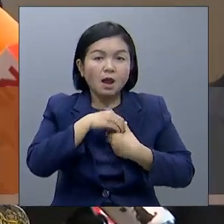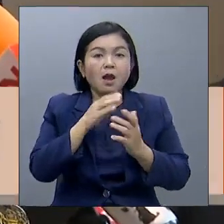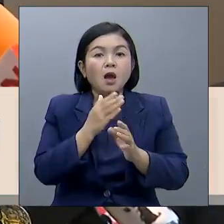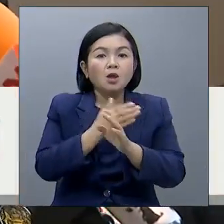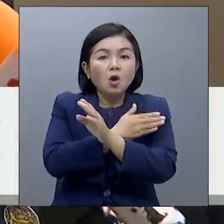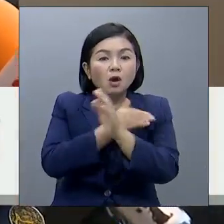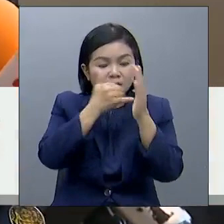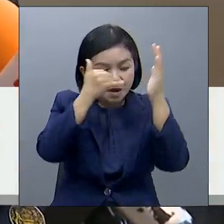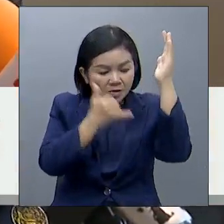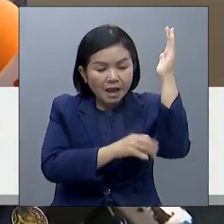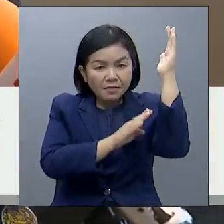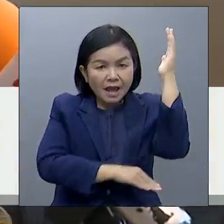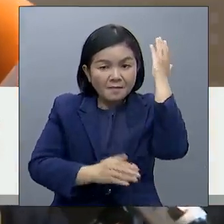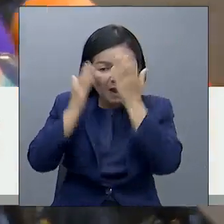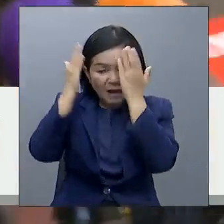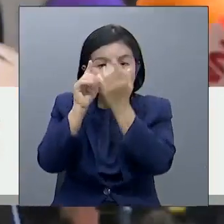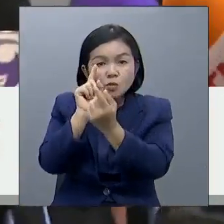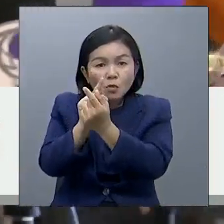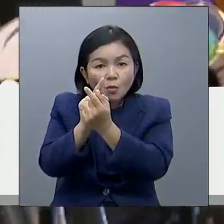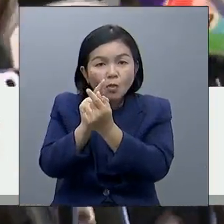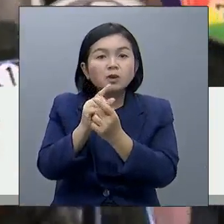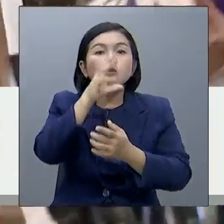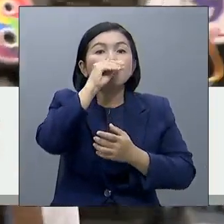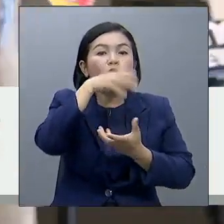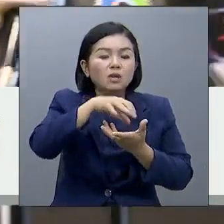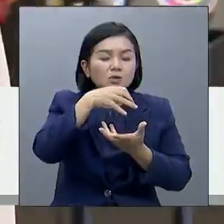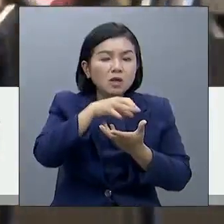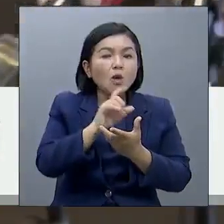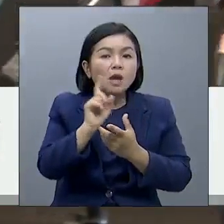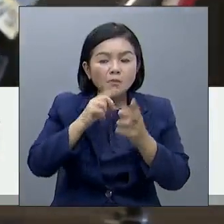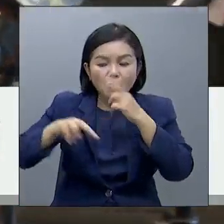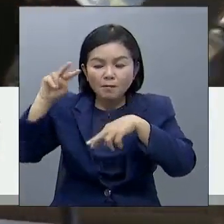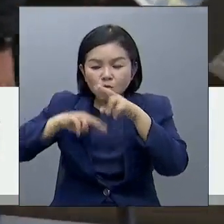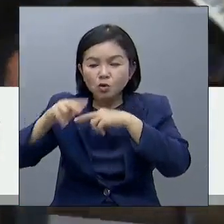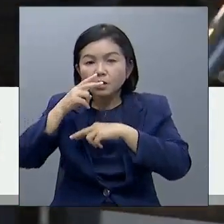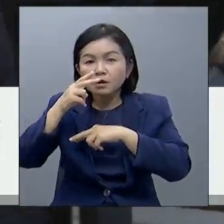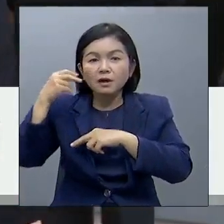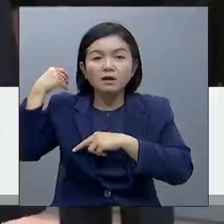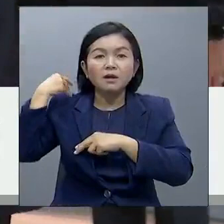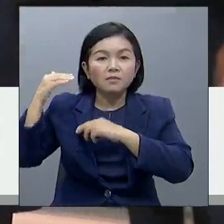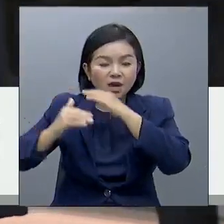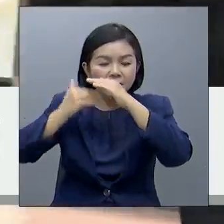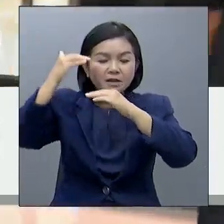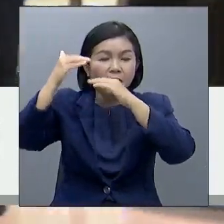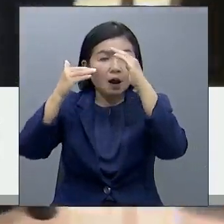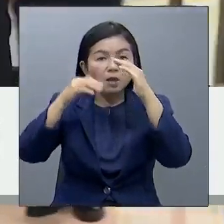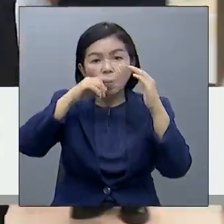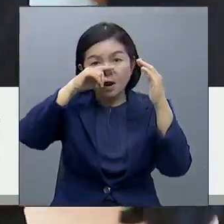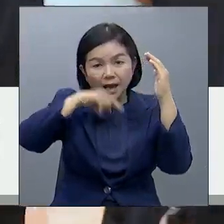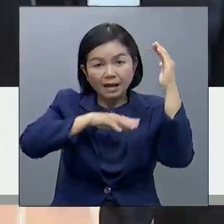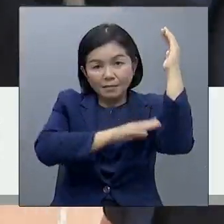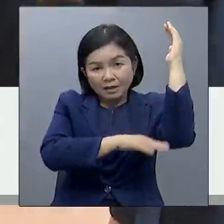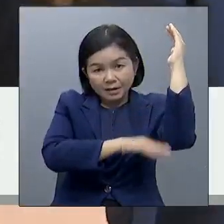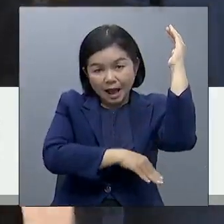ซียเพื่อไปที่ด่านสะเดาจังหวัดสงขลานะคะไปสำรวจความคืบหน้าพัฒนาพื้นที่ชายแดนไทยมาเลเซีย